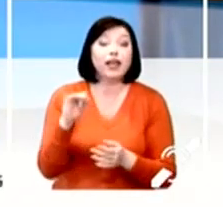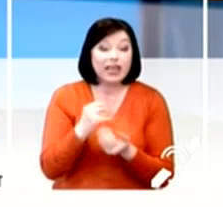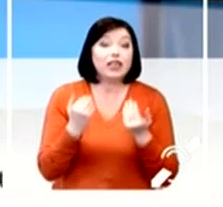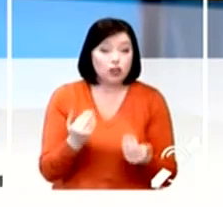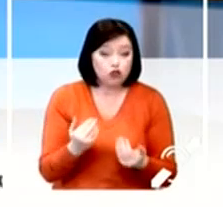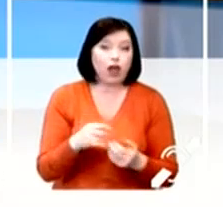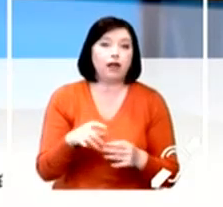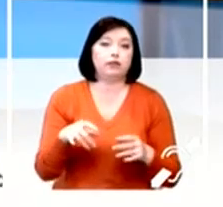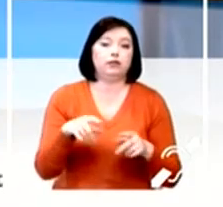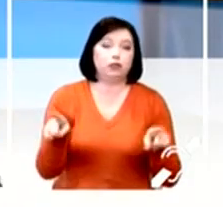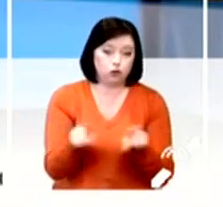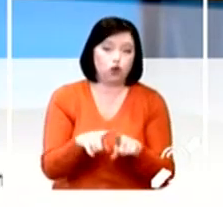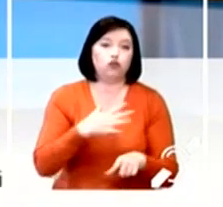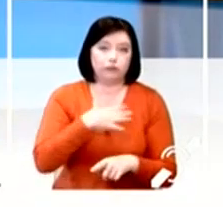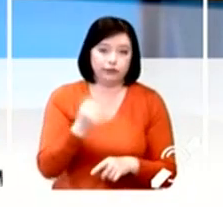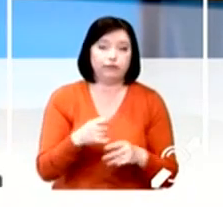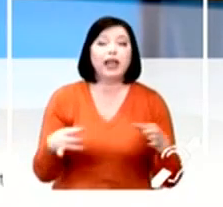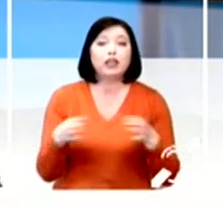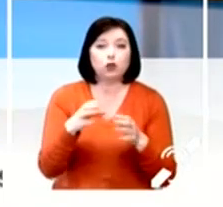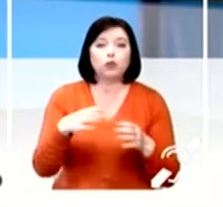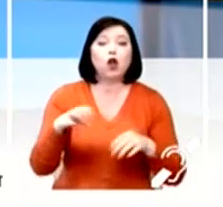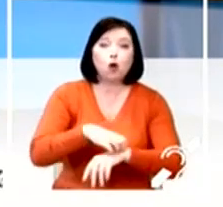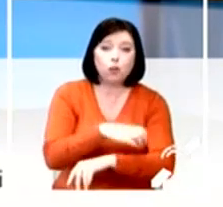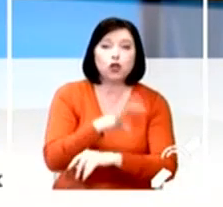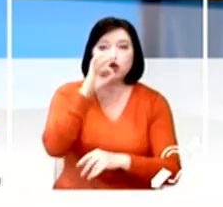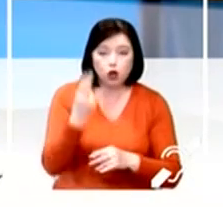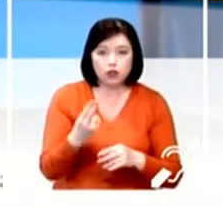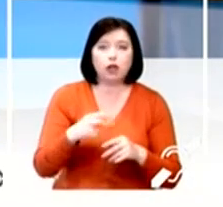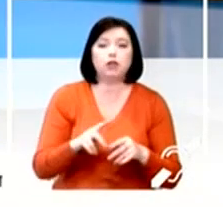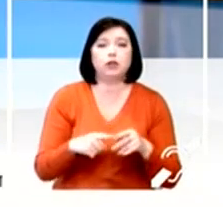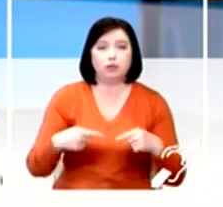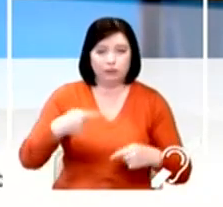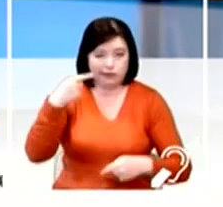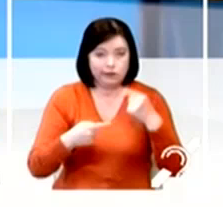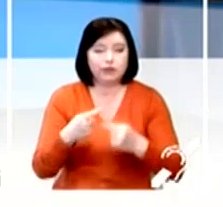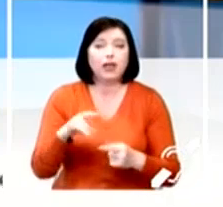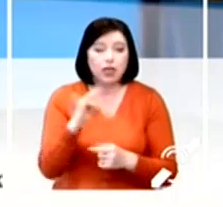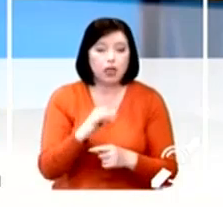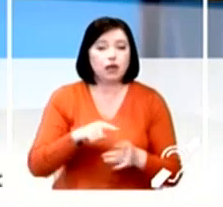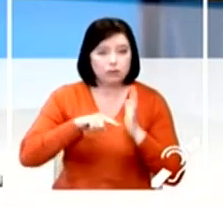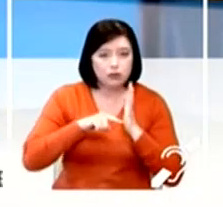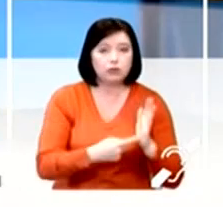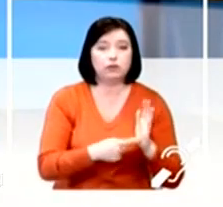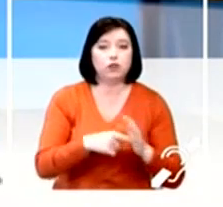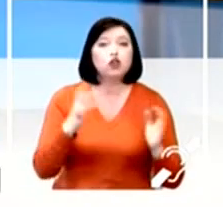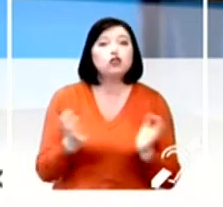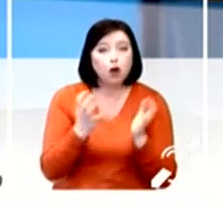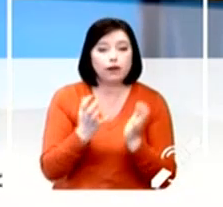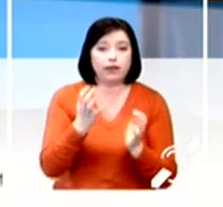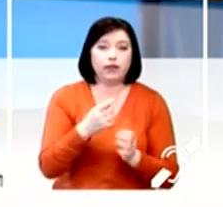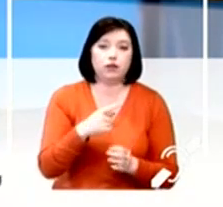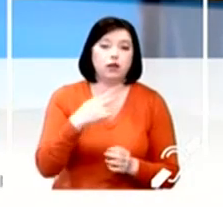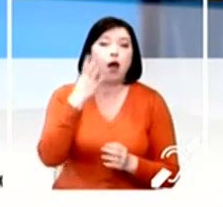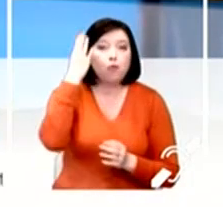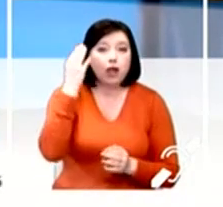dată, deputații BCS s-au dat în spectacol în plenul Parlamentului și au insistat pe păstrarea așa numitei limbii moldovenești.